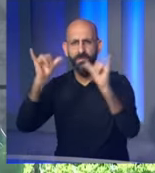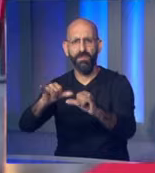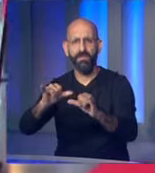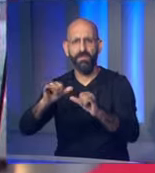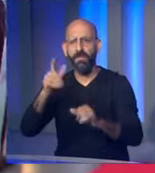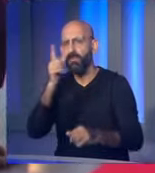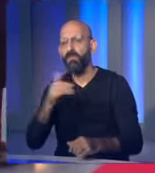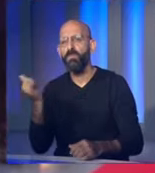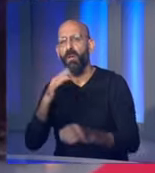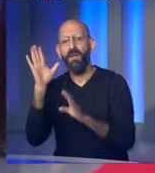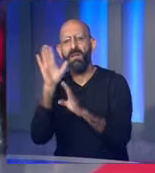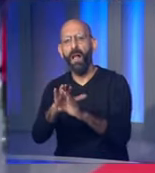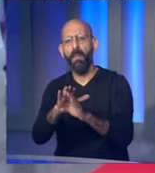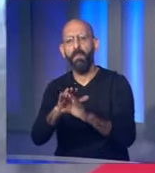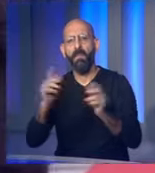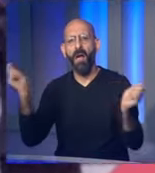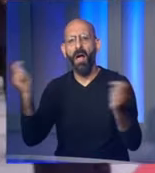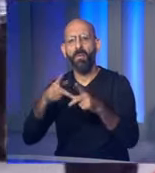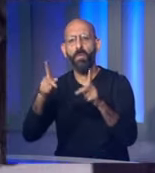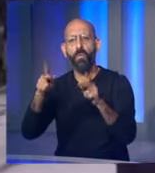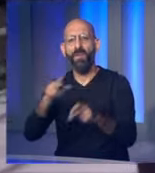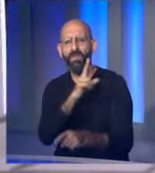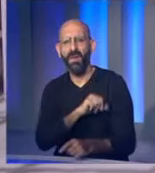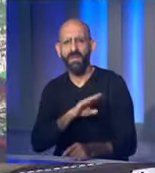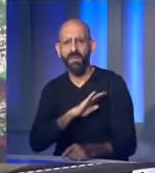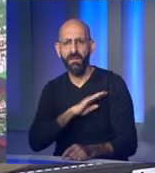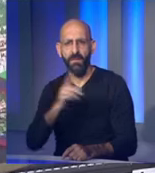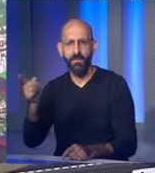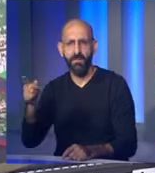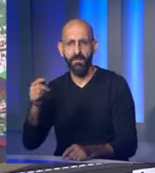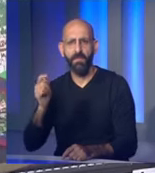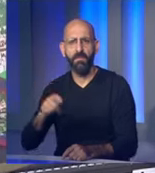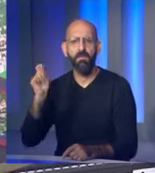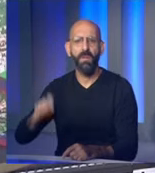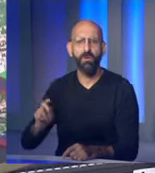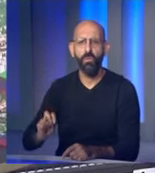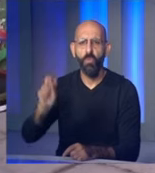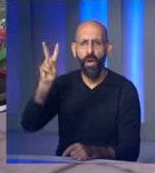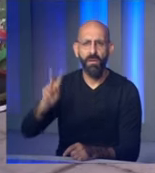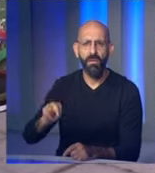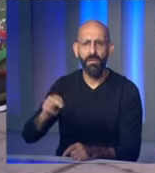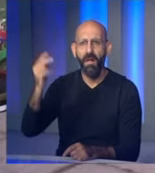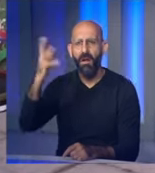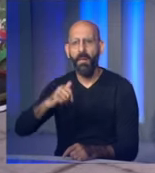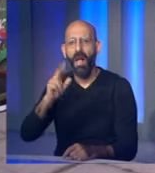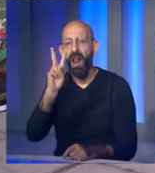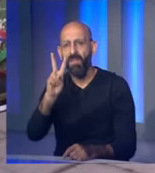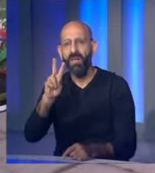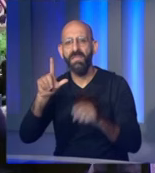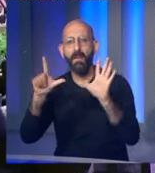العشرين في بيانهم نحن متحدون في دعم وقف شامل لاطلاق النار في غزه بما يتماشى مع قرار مجلس الامن الدولي